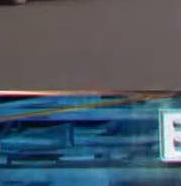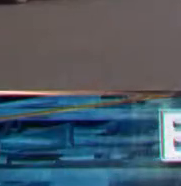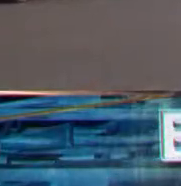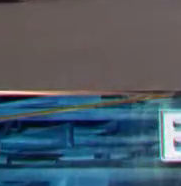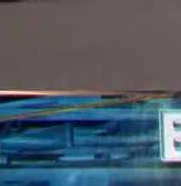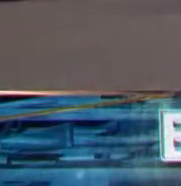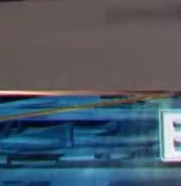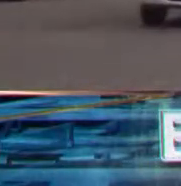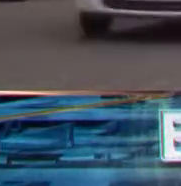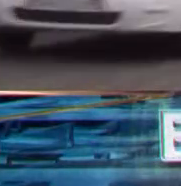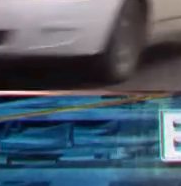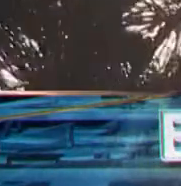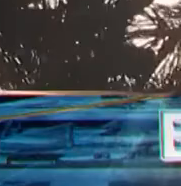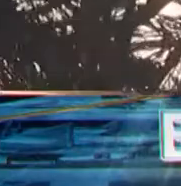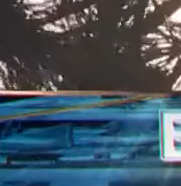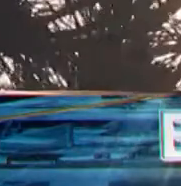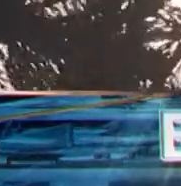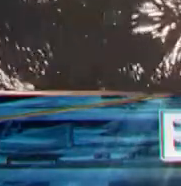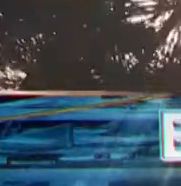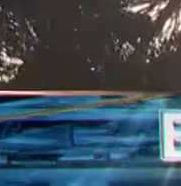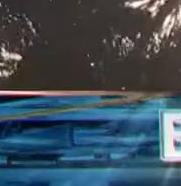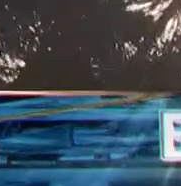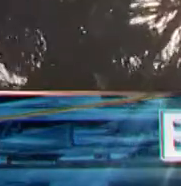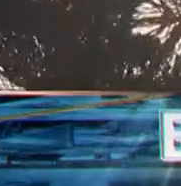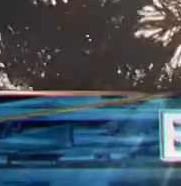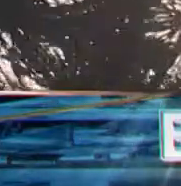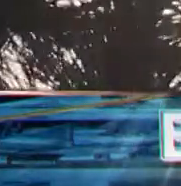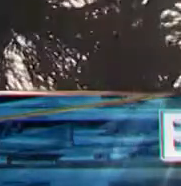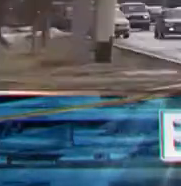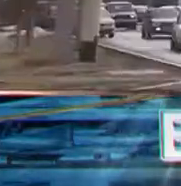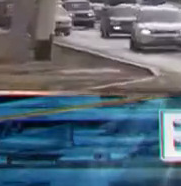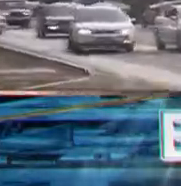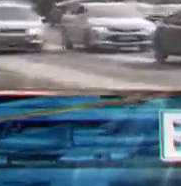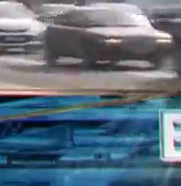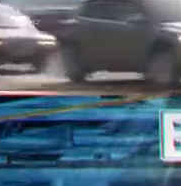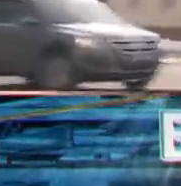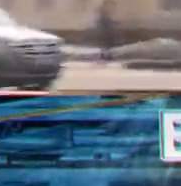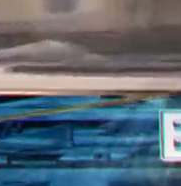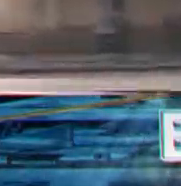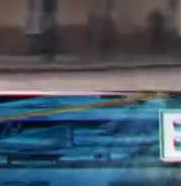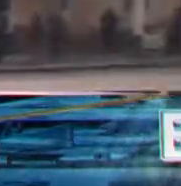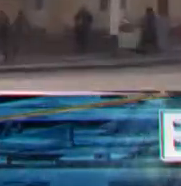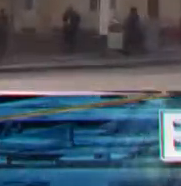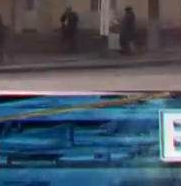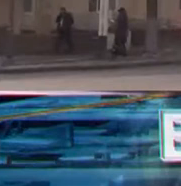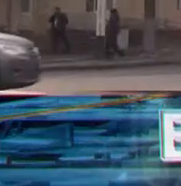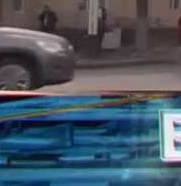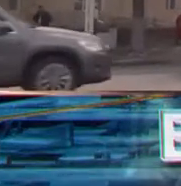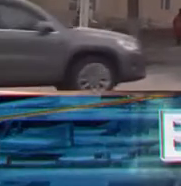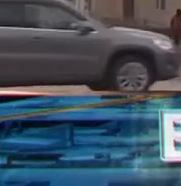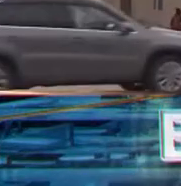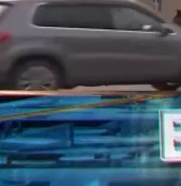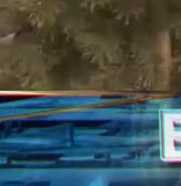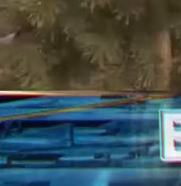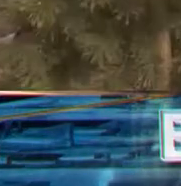Ақпанда алданбаңыз. Алдағы апта елімізде күн күрт суытады. Өңірдің кей аймақтарында ауа температурасы -10-15 градусқа